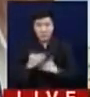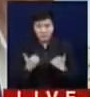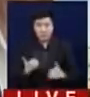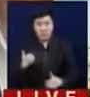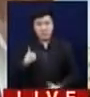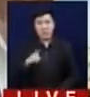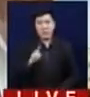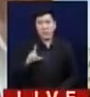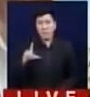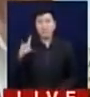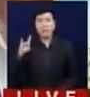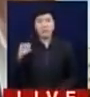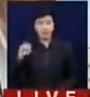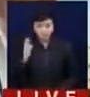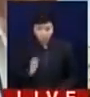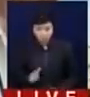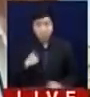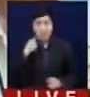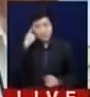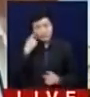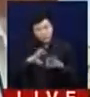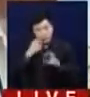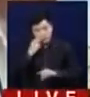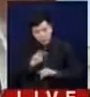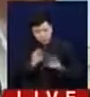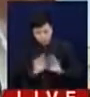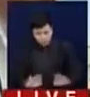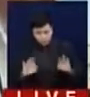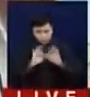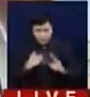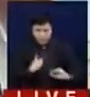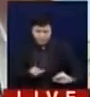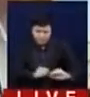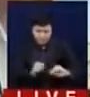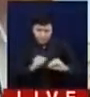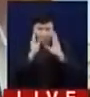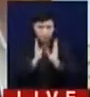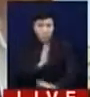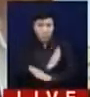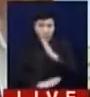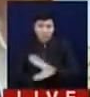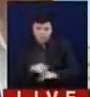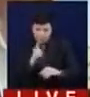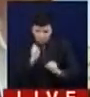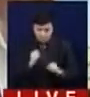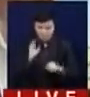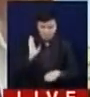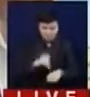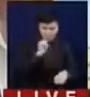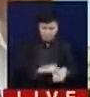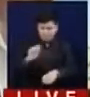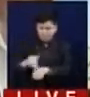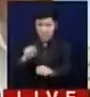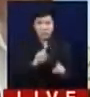นะครับรัฐบาลก็ได้เห็นความสำคัญของการที่จะให้เพิ่มศักยภาพผู้พิการให้มีความสามารถด้านต่างๆนะครับแ